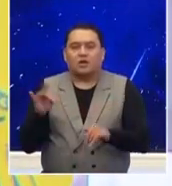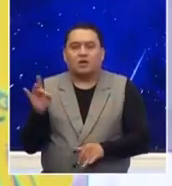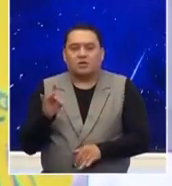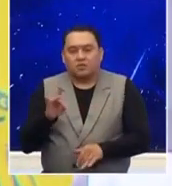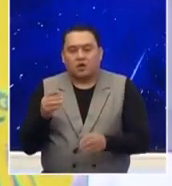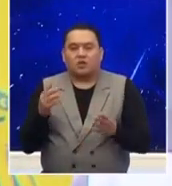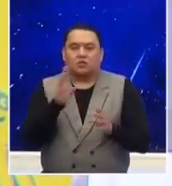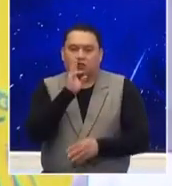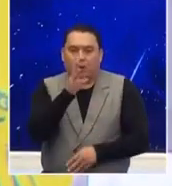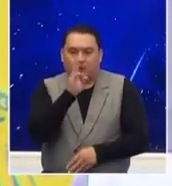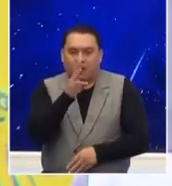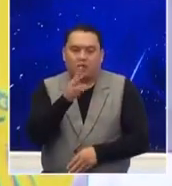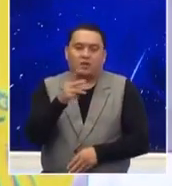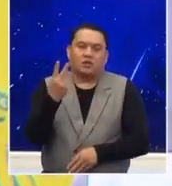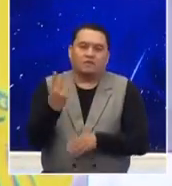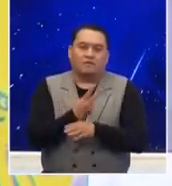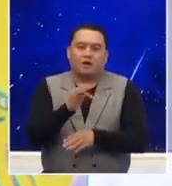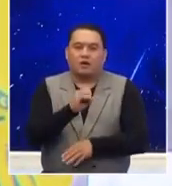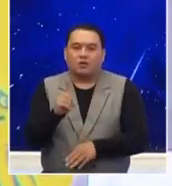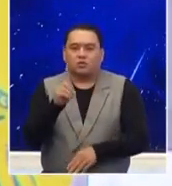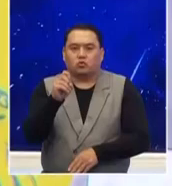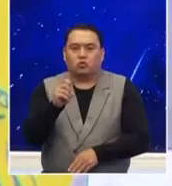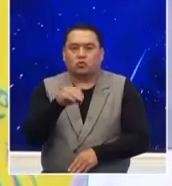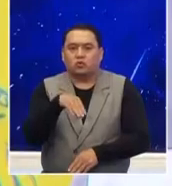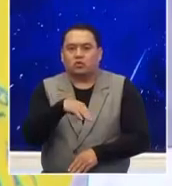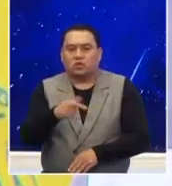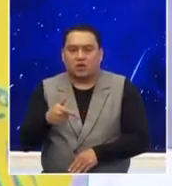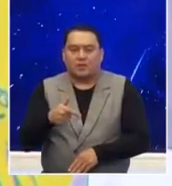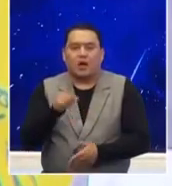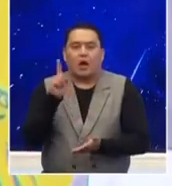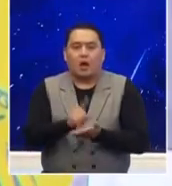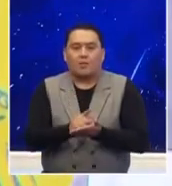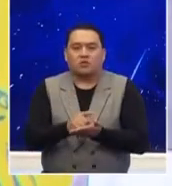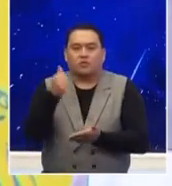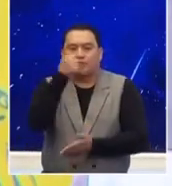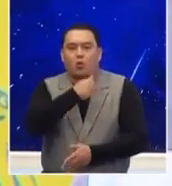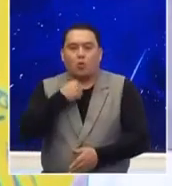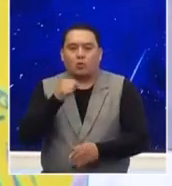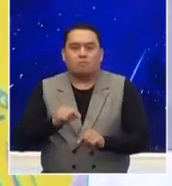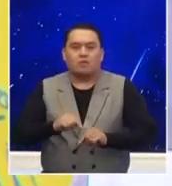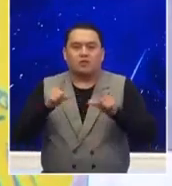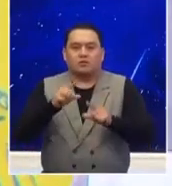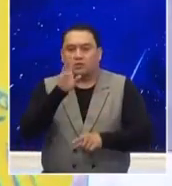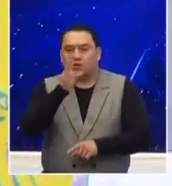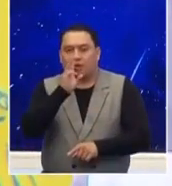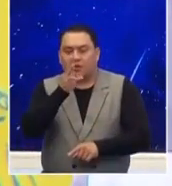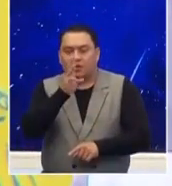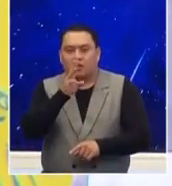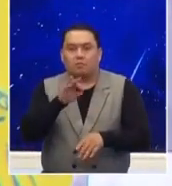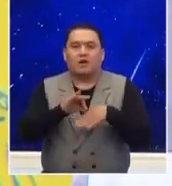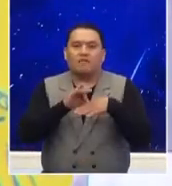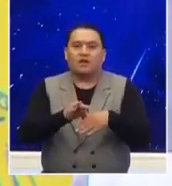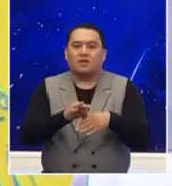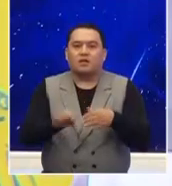размера заработной платы как минимум 2 раза до 100 тысяч тенге. Обязательная ежегодная индексация повышения заработной платы,